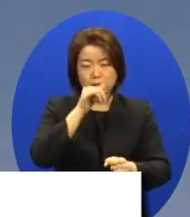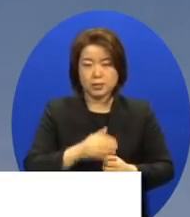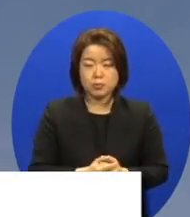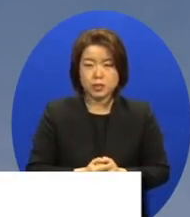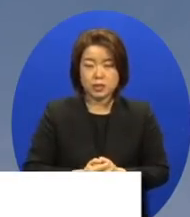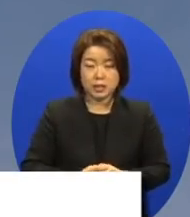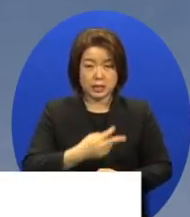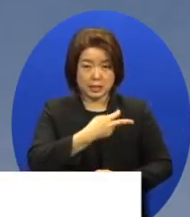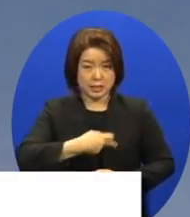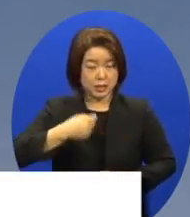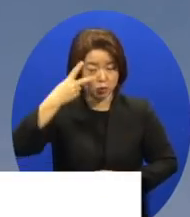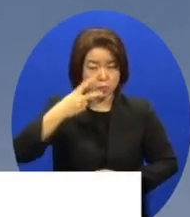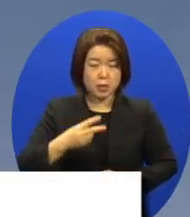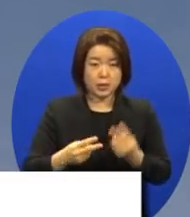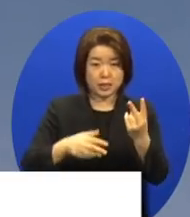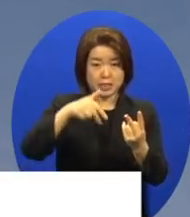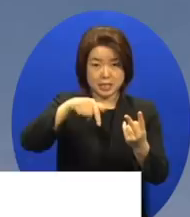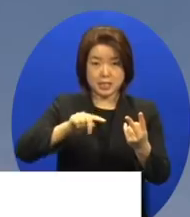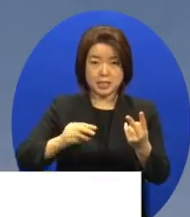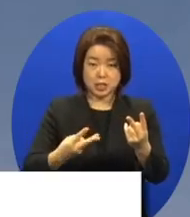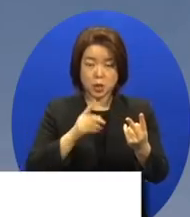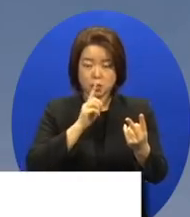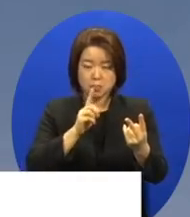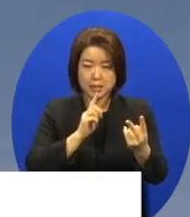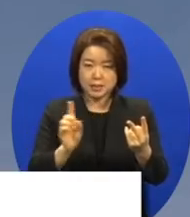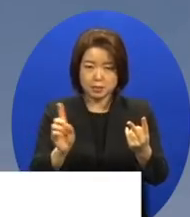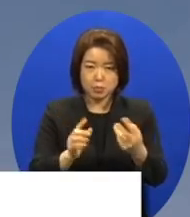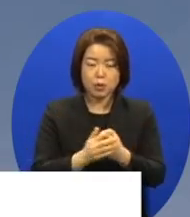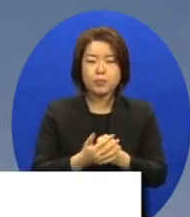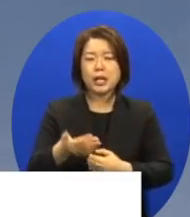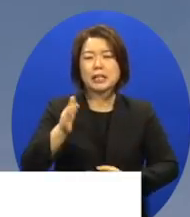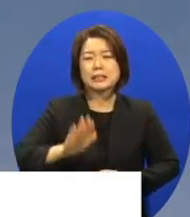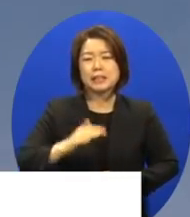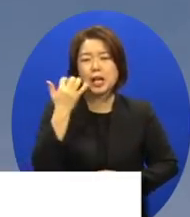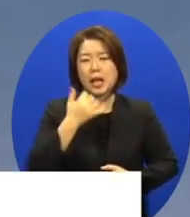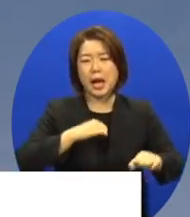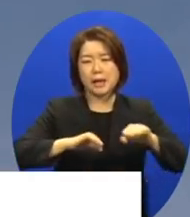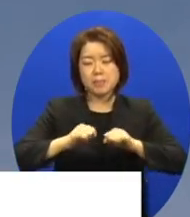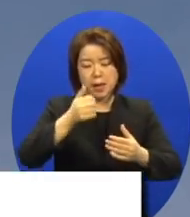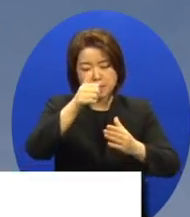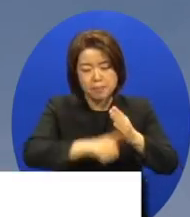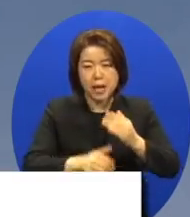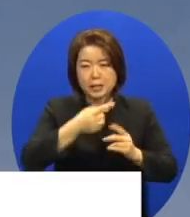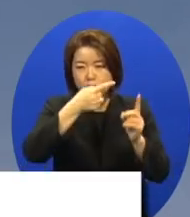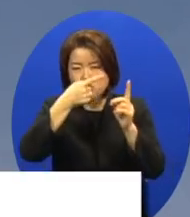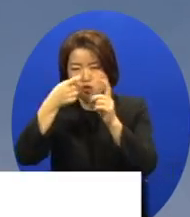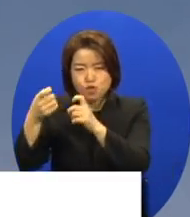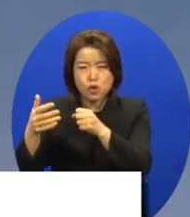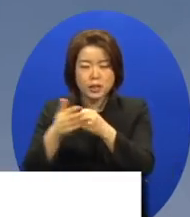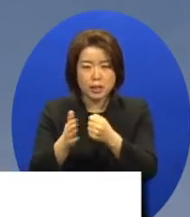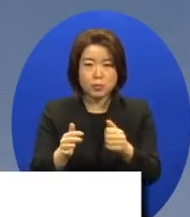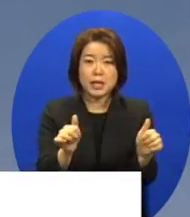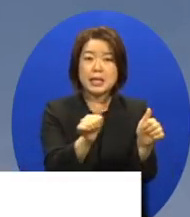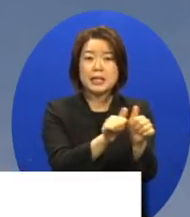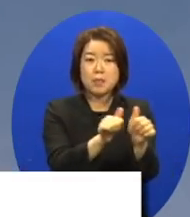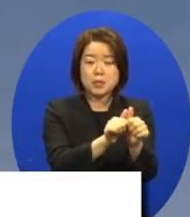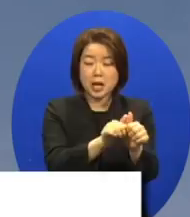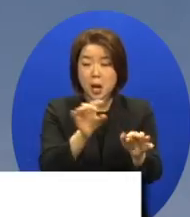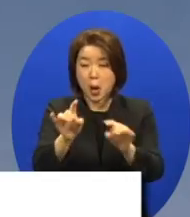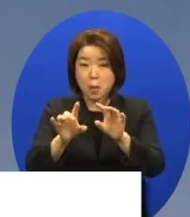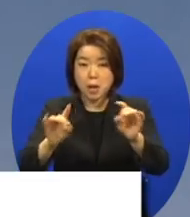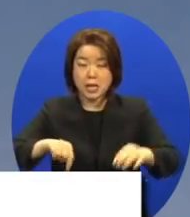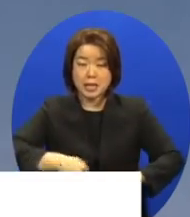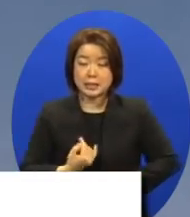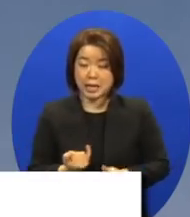사도 바울이 2절 말씀에 말씀합니다 그러나 은행의 빠질 유혹 때문에 남자는 저마다 자기 아내를